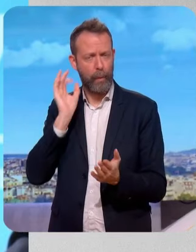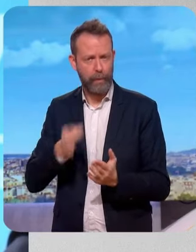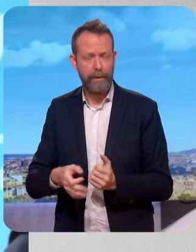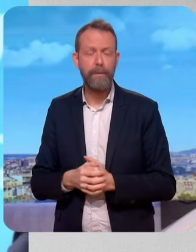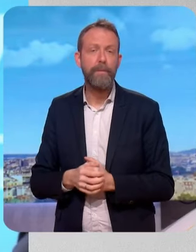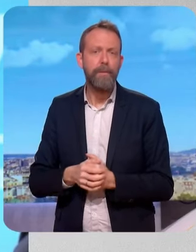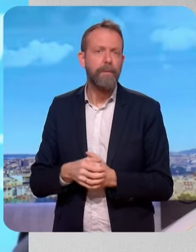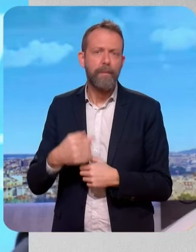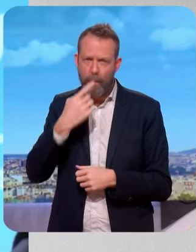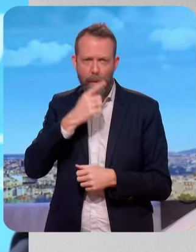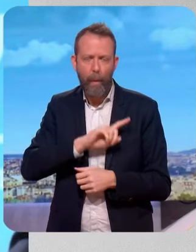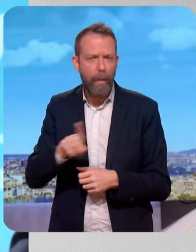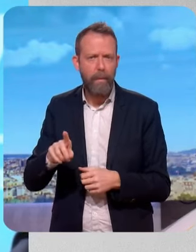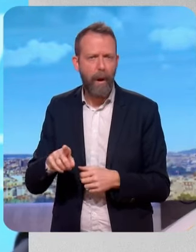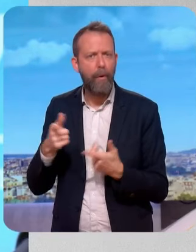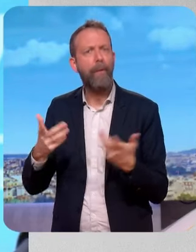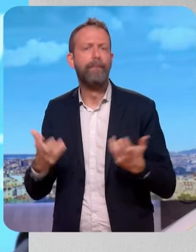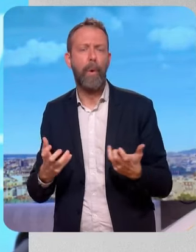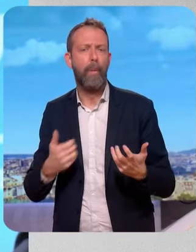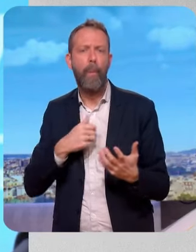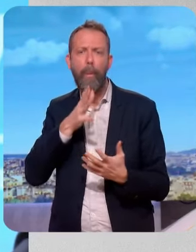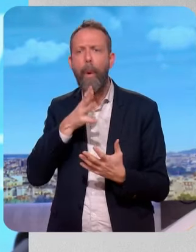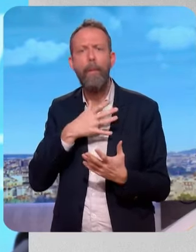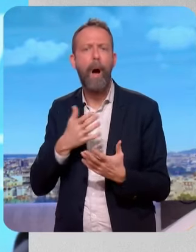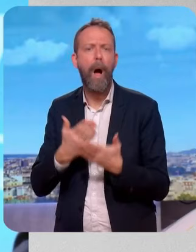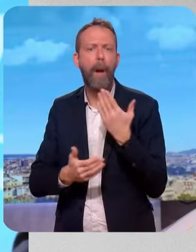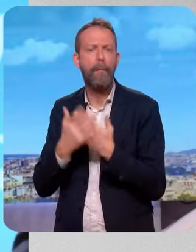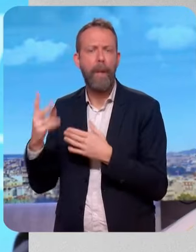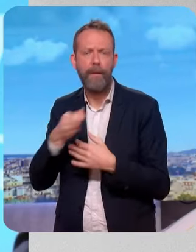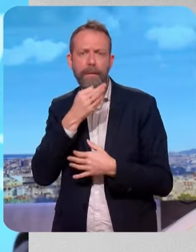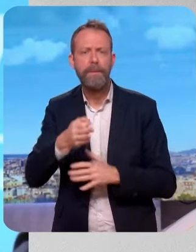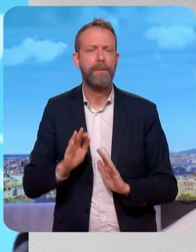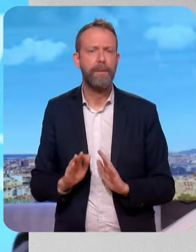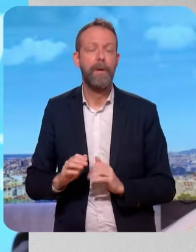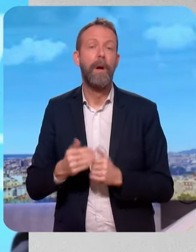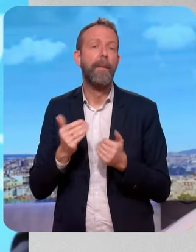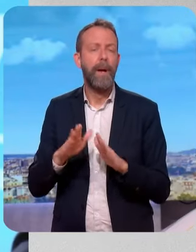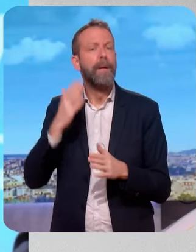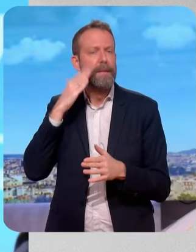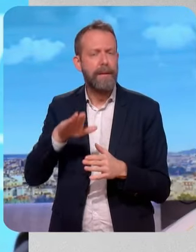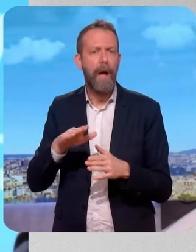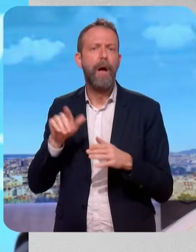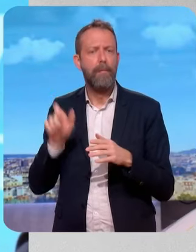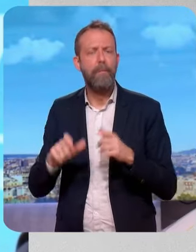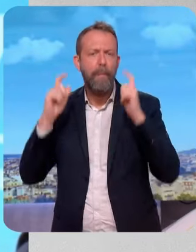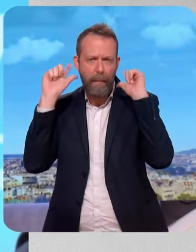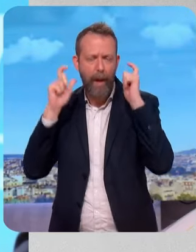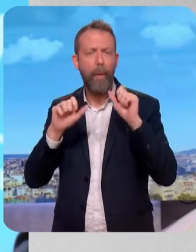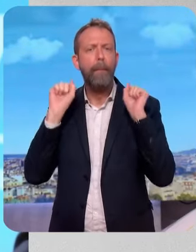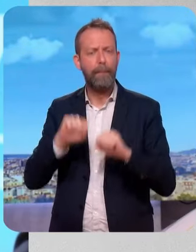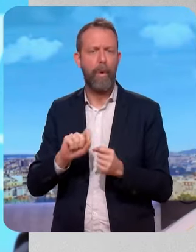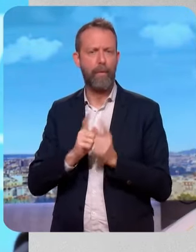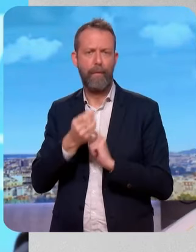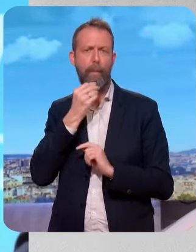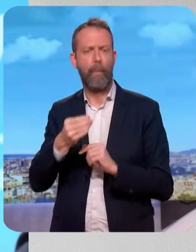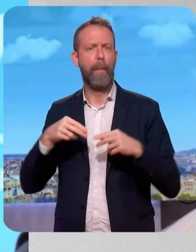Je ne suis pas sûr que ça soit sa volonté. Donc moi, je ne vais pas me positionner à sa place. En tout cas, c'est sûr que François Bayrou ferait un très bon ministre